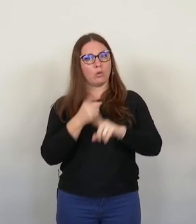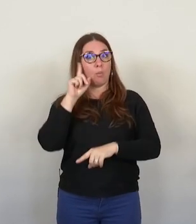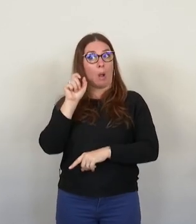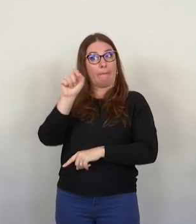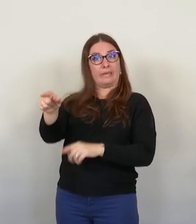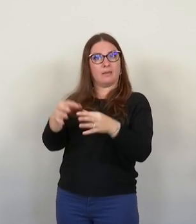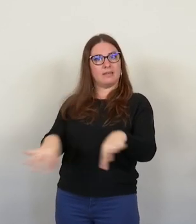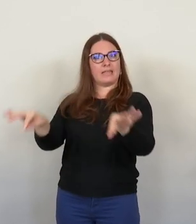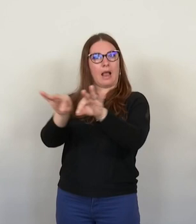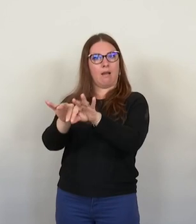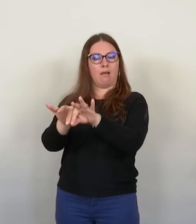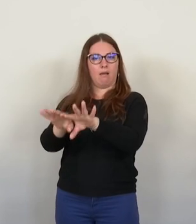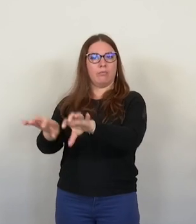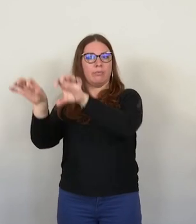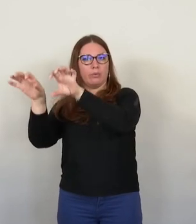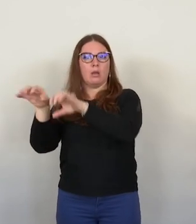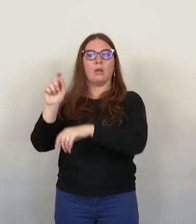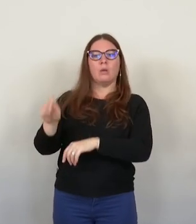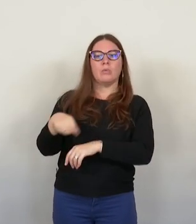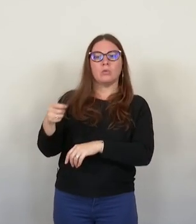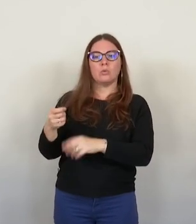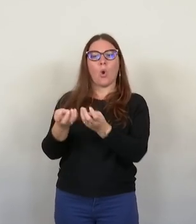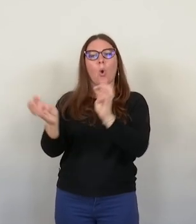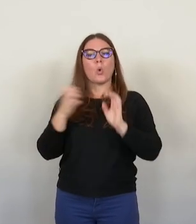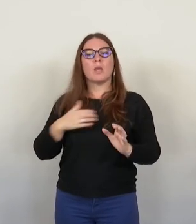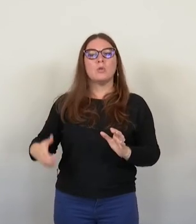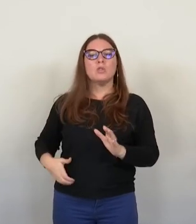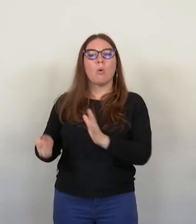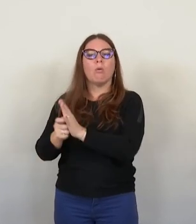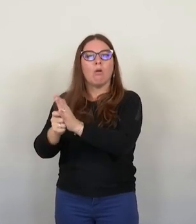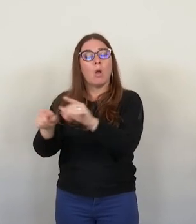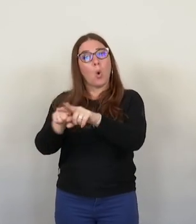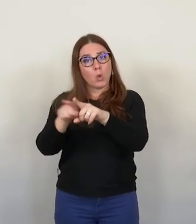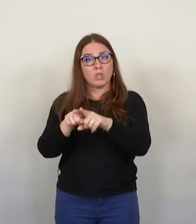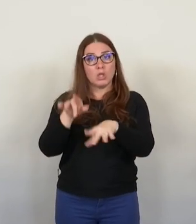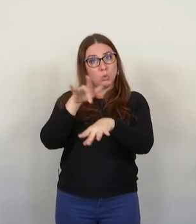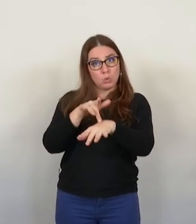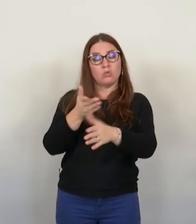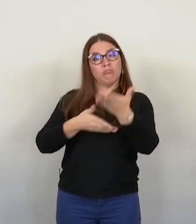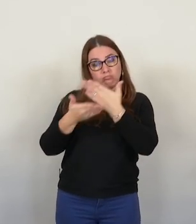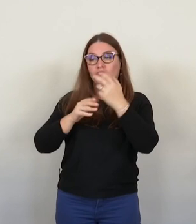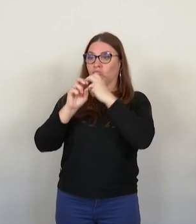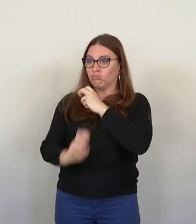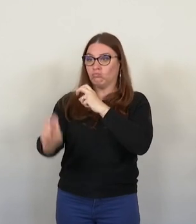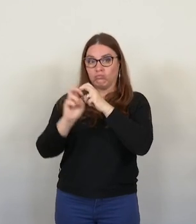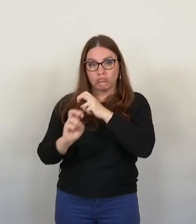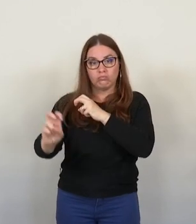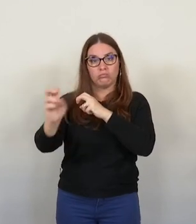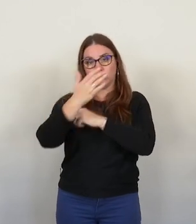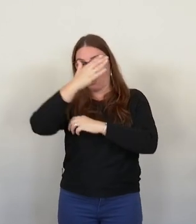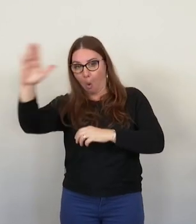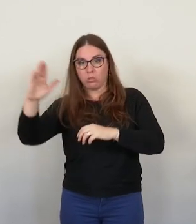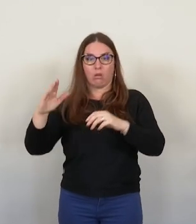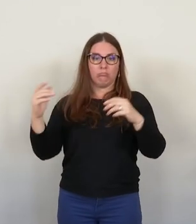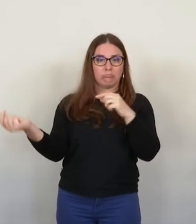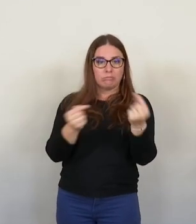euh au-delà des quelques jours de conseil municipaux elle est utilisé euh à bien des égards pour des